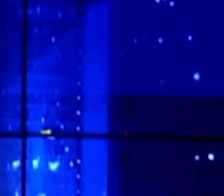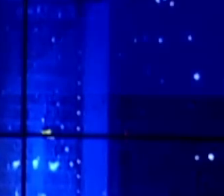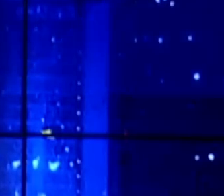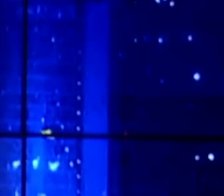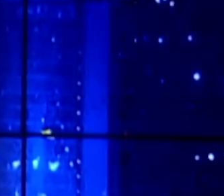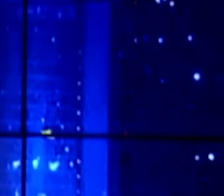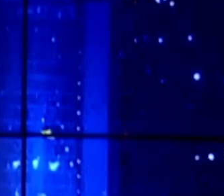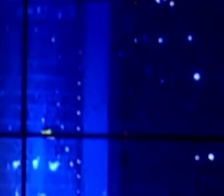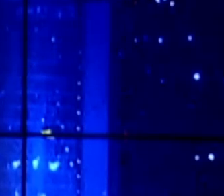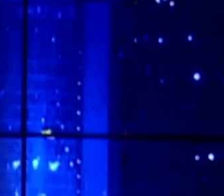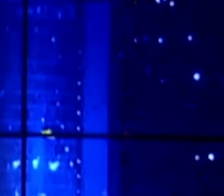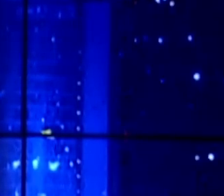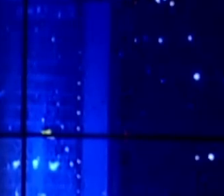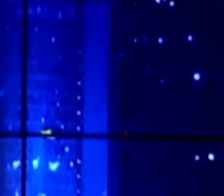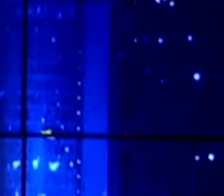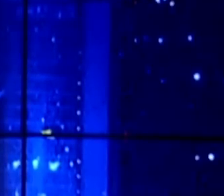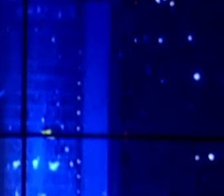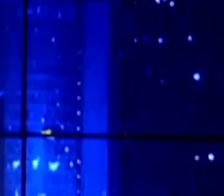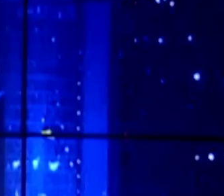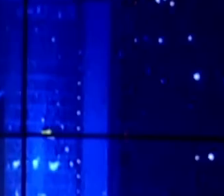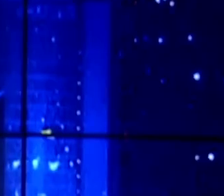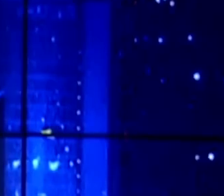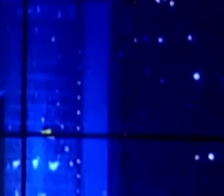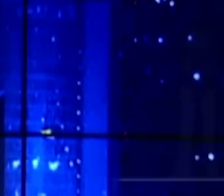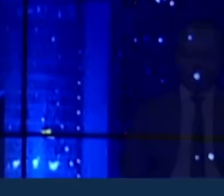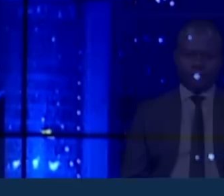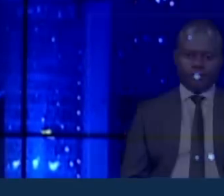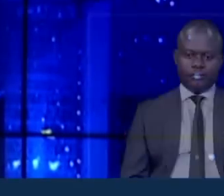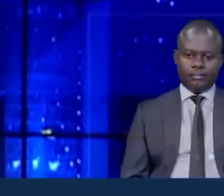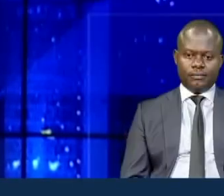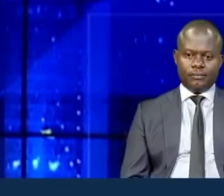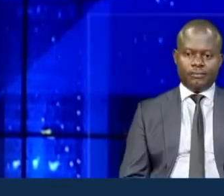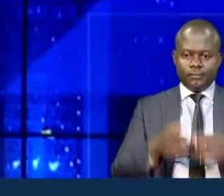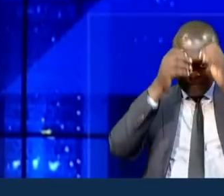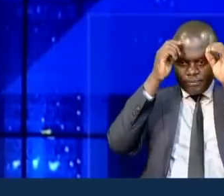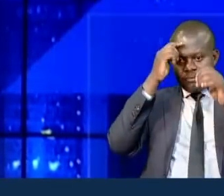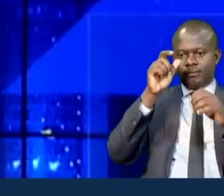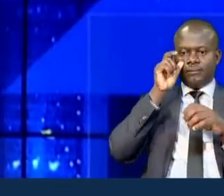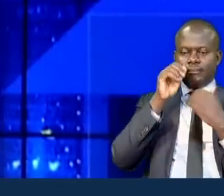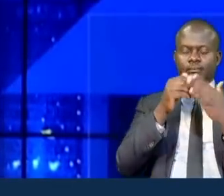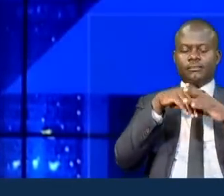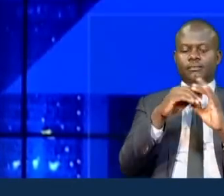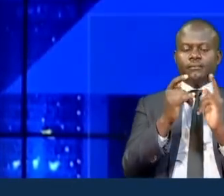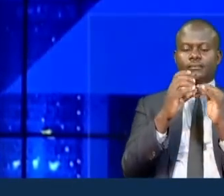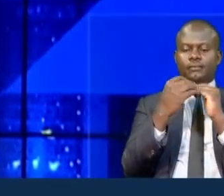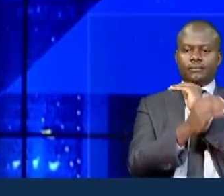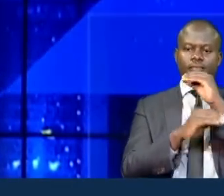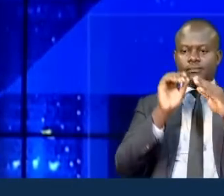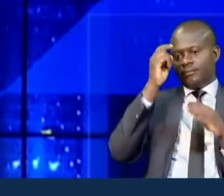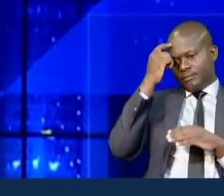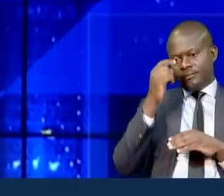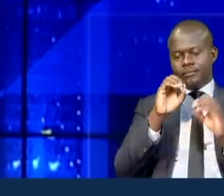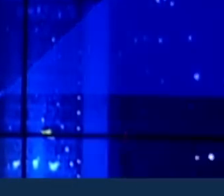reka mbahe ikaze muri aya makuru. Perezida wa Repubulika Paul Kagame yitabiriye inama y'abakuru b'ibihugu na za guverinoma z'ibihugu bigize umuryango wa